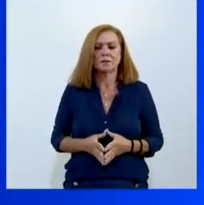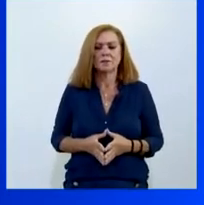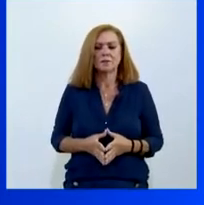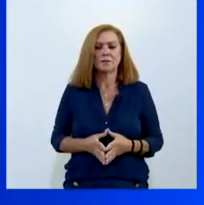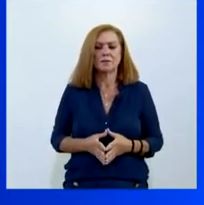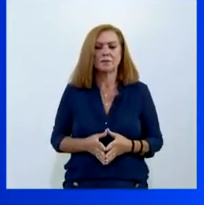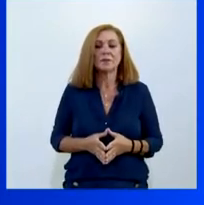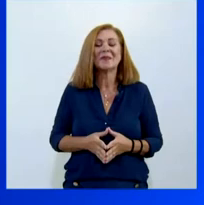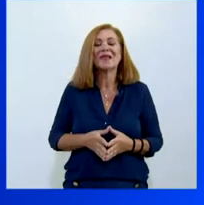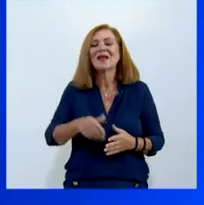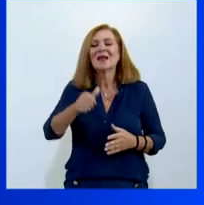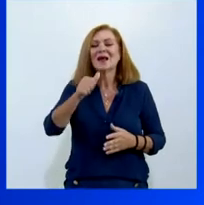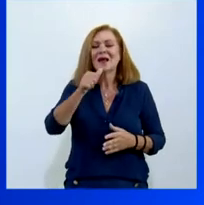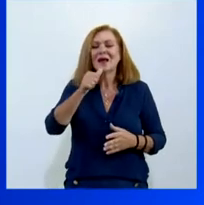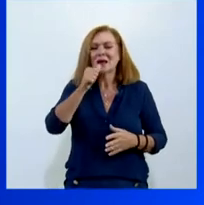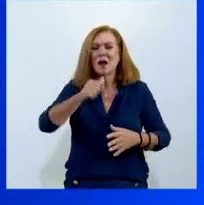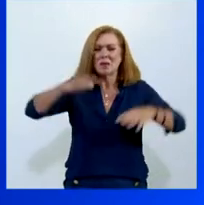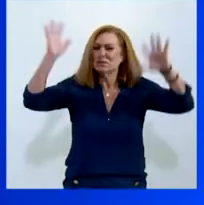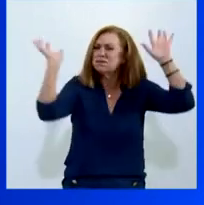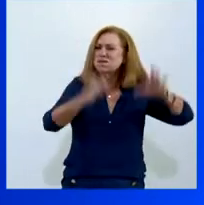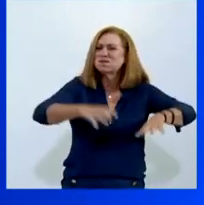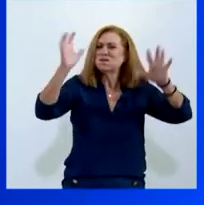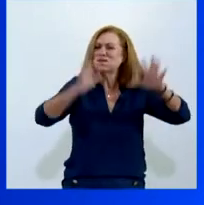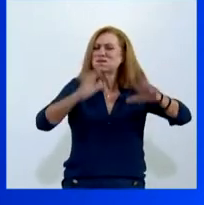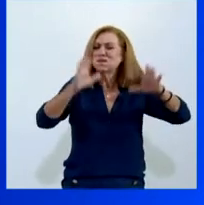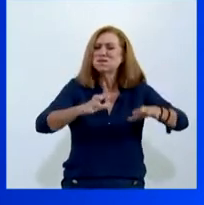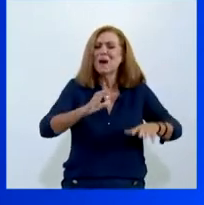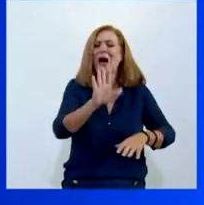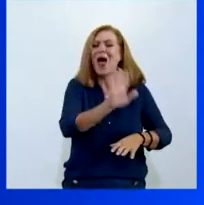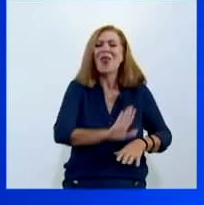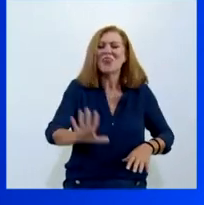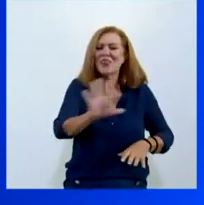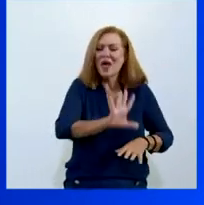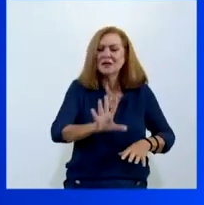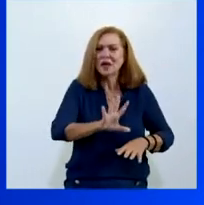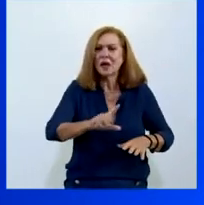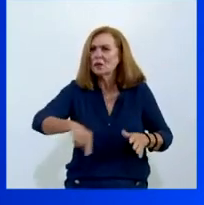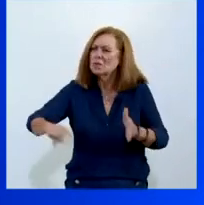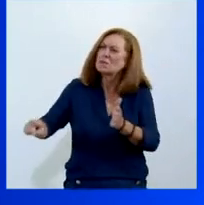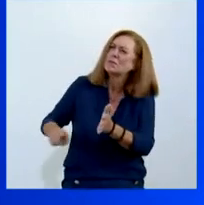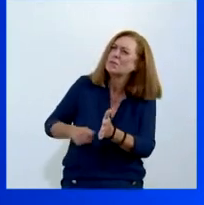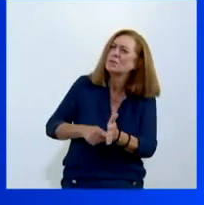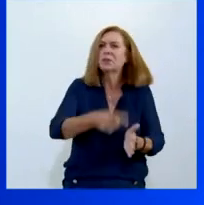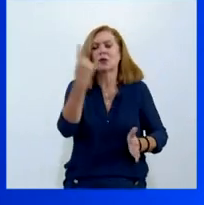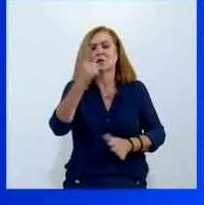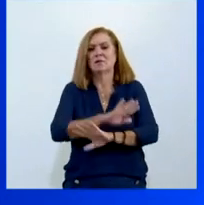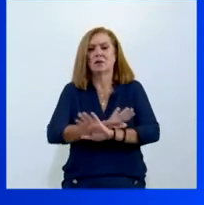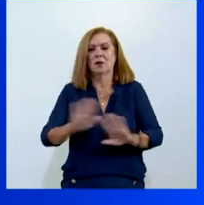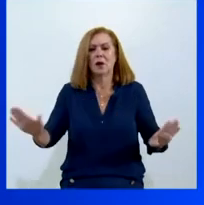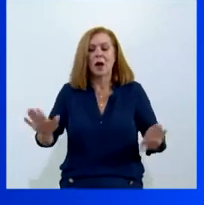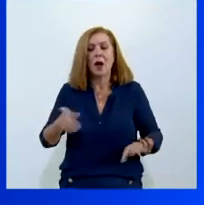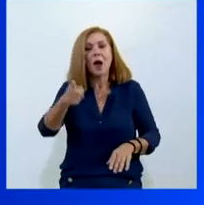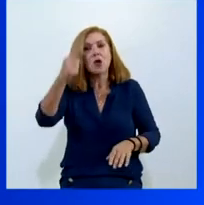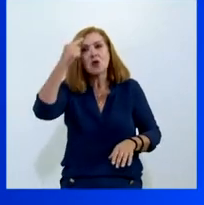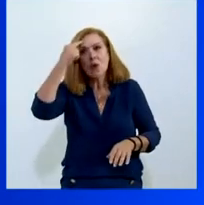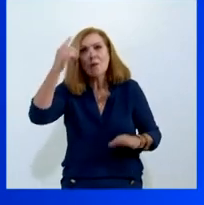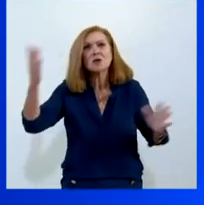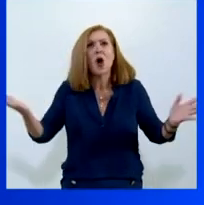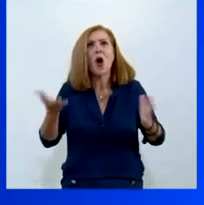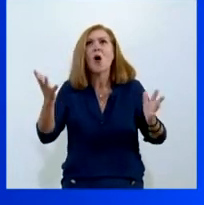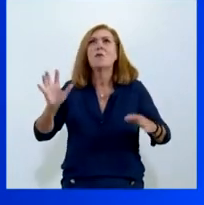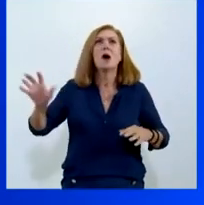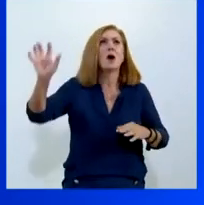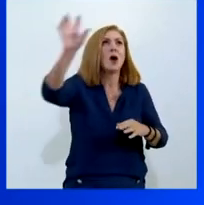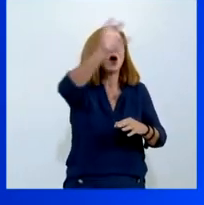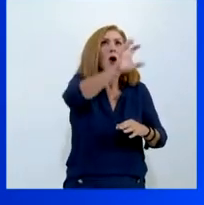Το νερό το οποίο έπεσε στη Θεσσαλία ήταν κάτι το πρωτοφανές. Αν πιστεύει κανείς ότι οποιαδήποτε χώρα μπορούσε να το